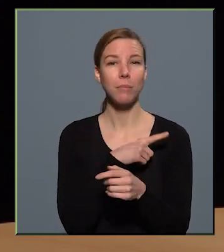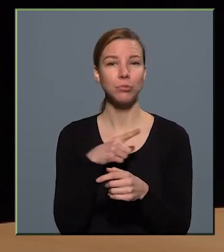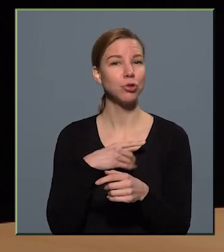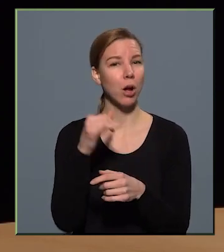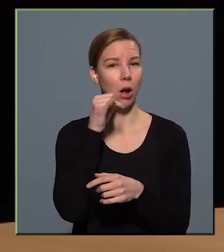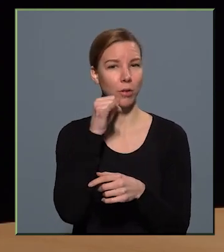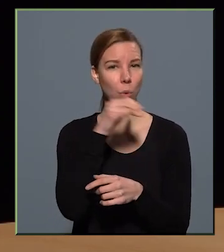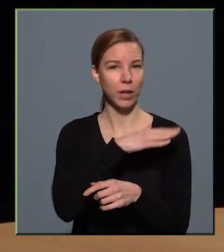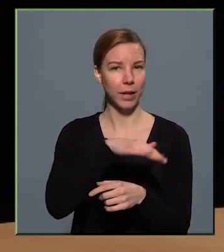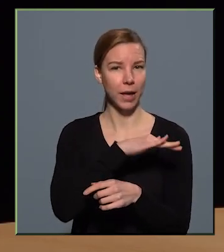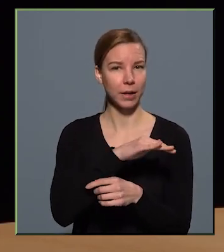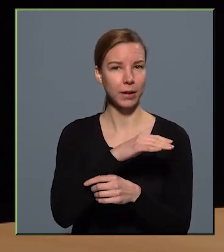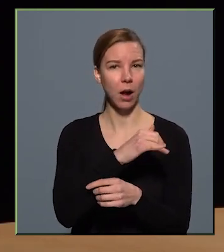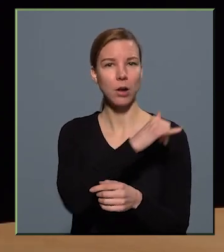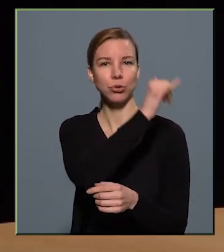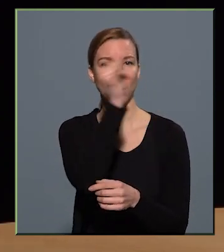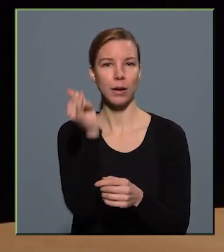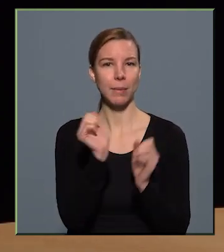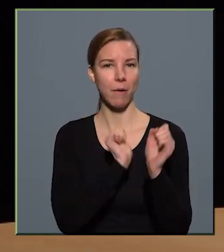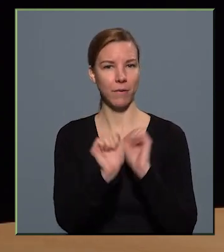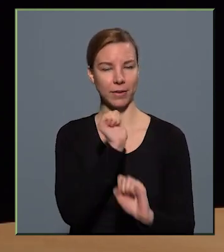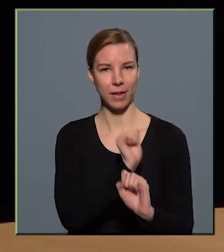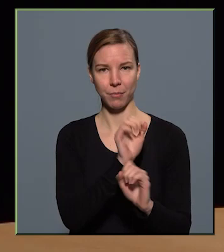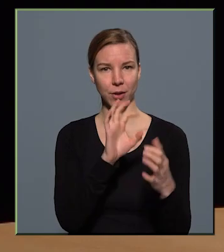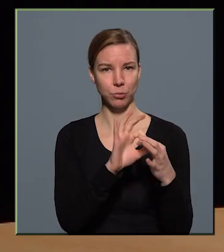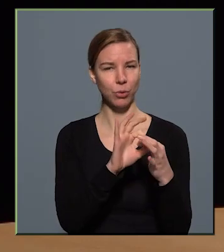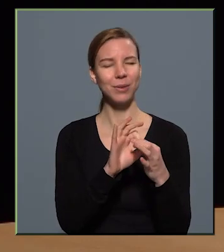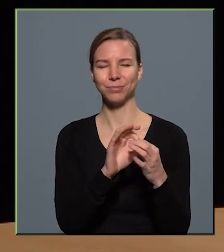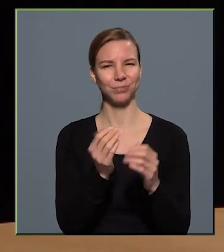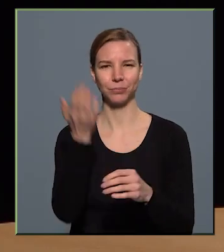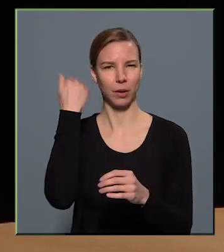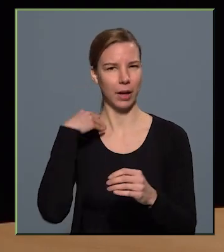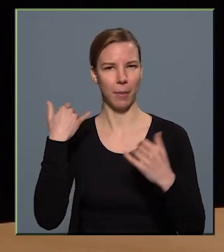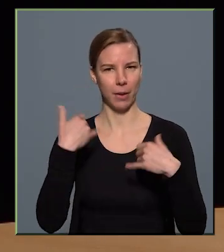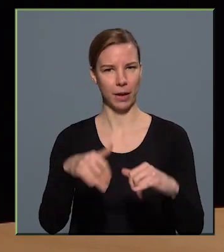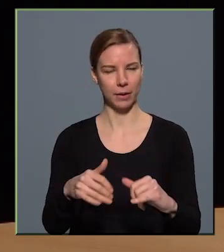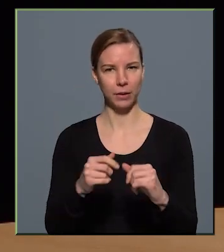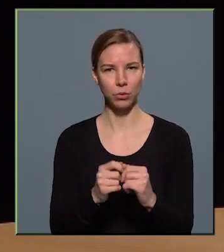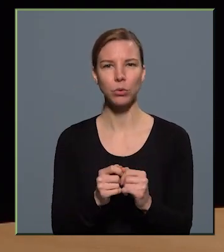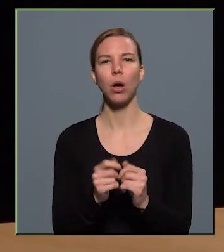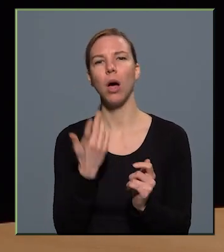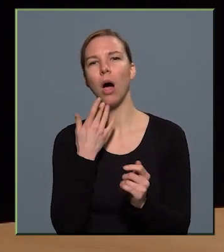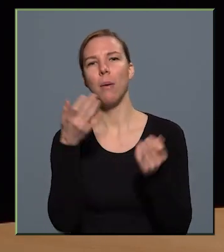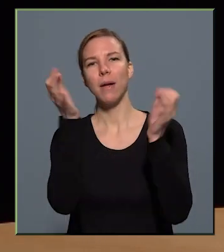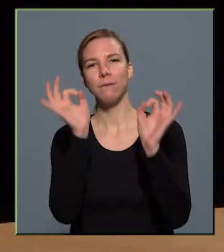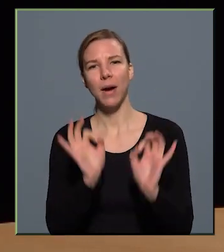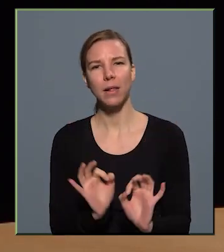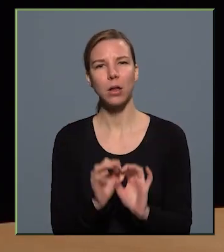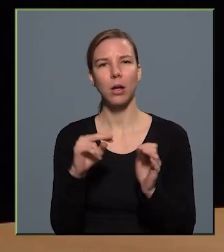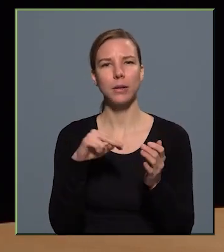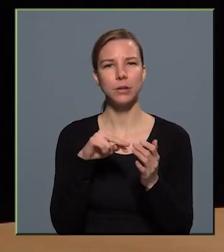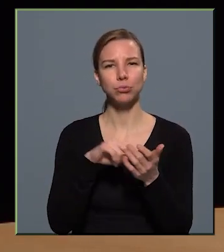energiákkal, a klímavédelemmel függ össze, azért ez elindult. Ez elindított olyan folyamatokat a vállalati struktúrában, a